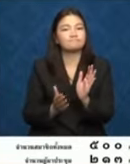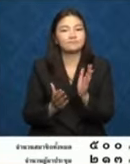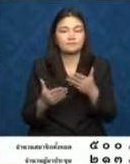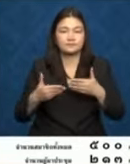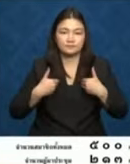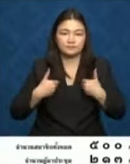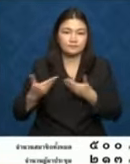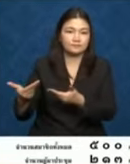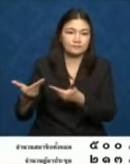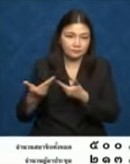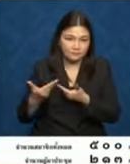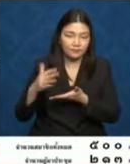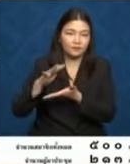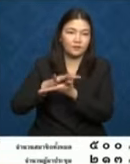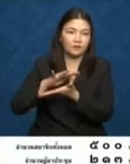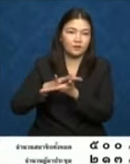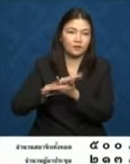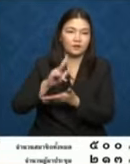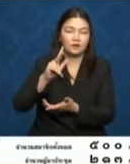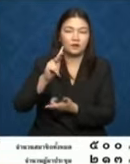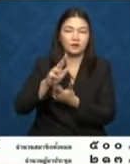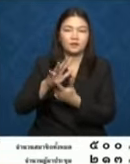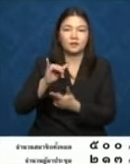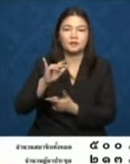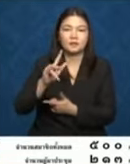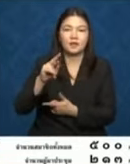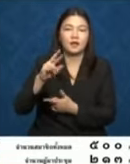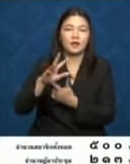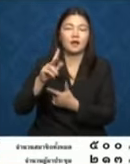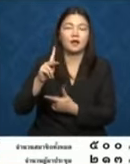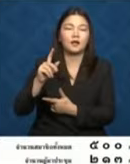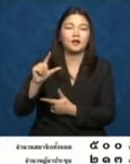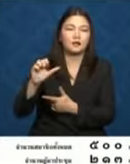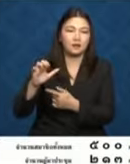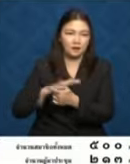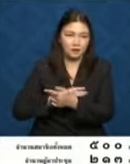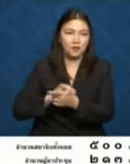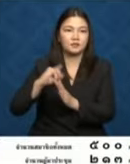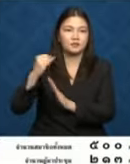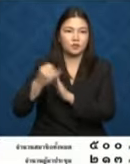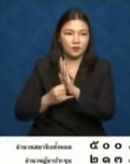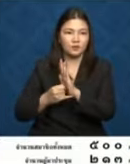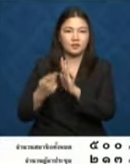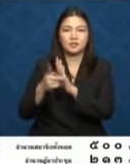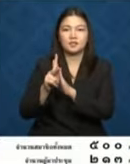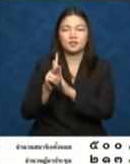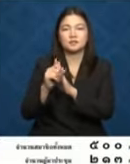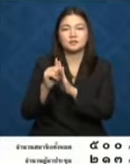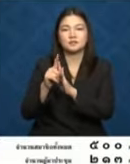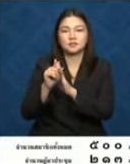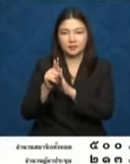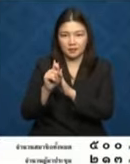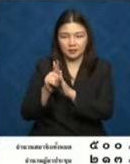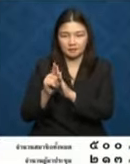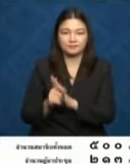เรียนสังคมศาสตร์นะครับโรงเรียนกันทรลักษณ์วิทยาอำเภอกันทรลักษณ์จังหวัดศรีสะเกษครับยินดีต้อนรับนะครับ